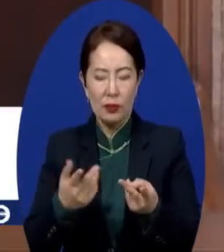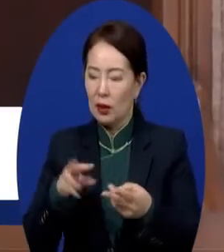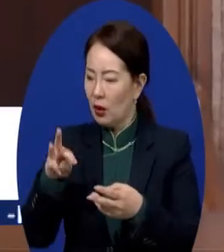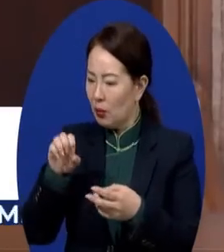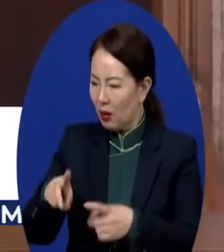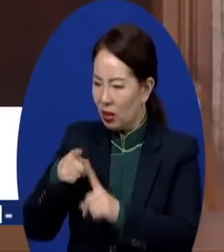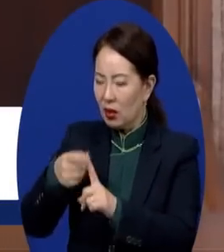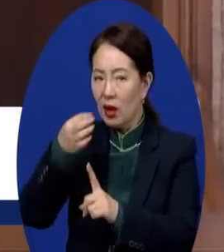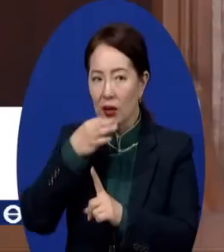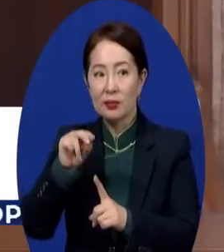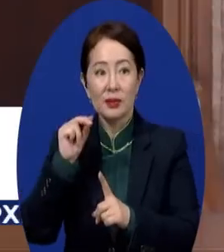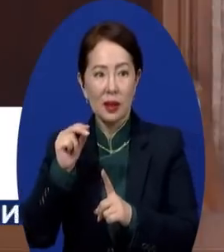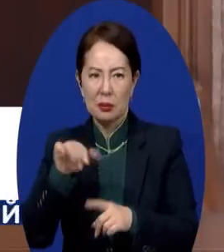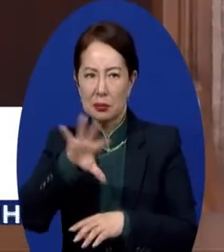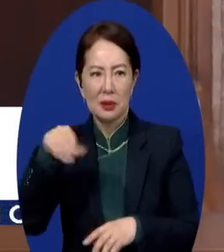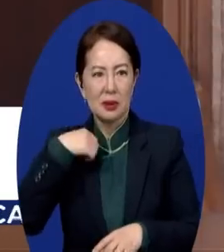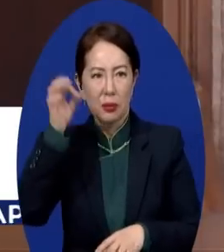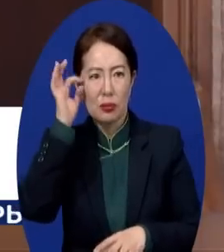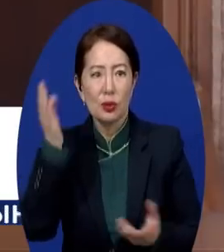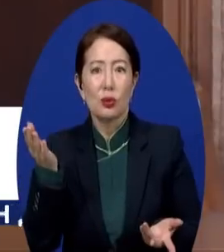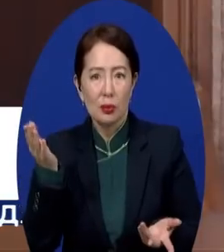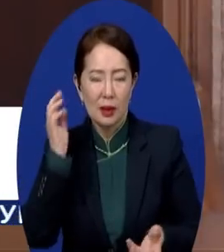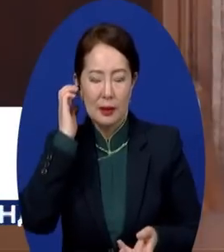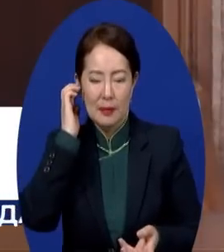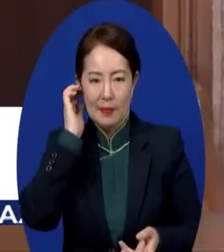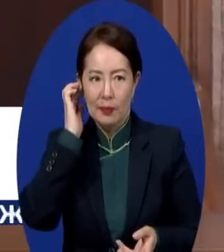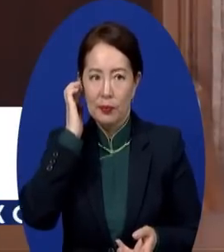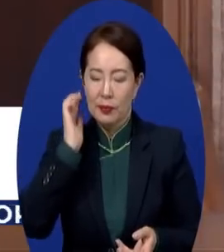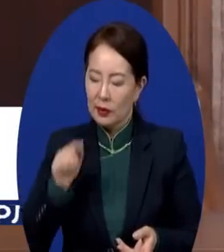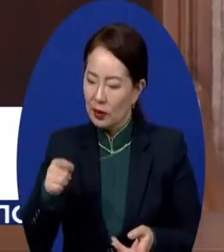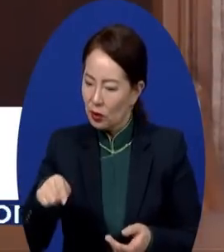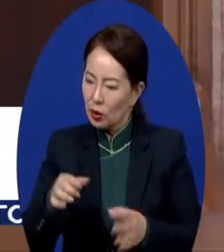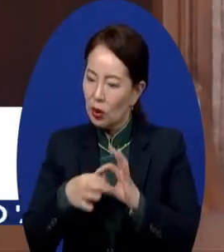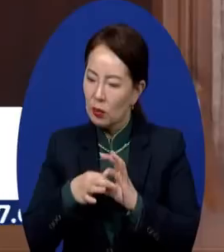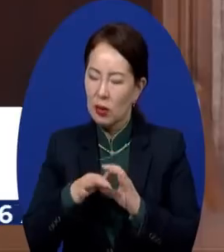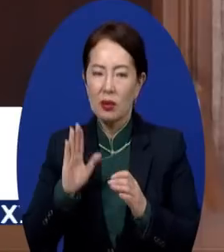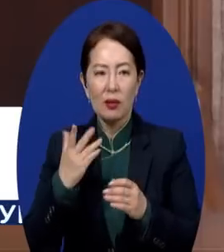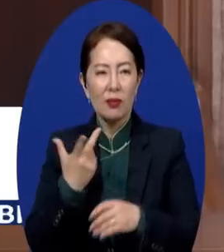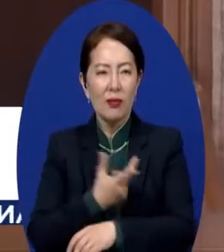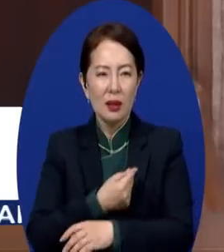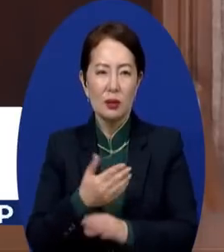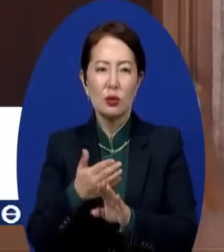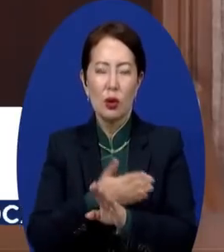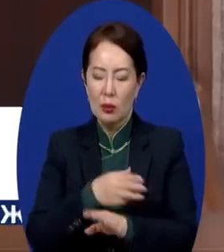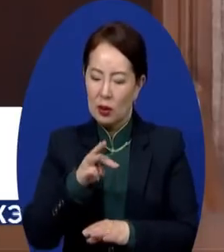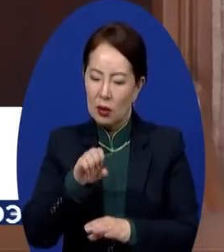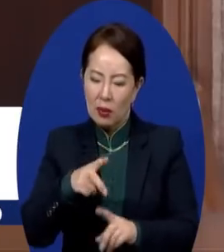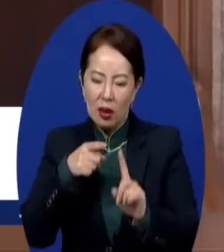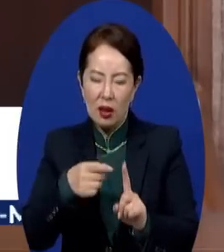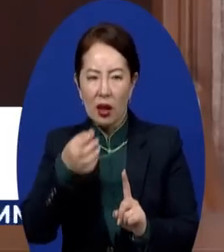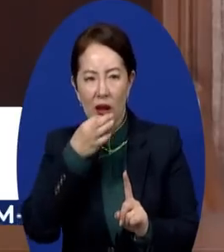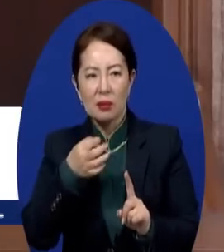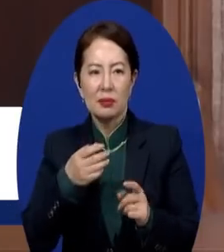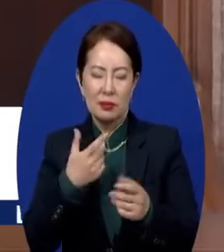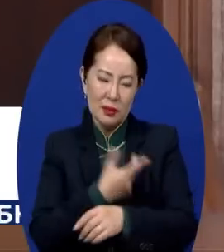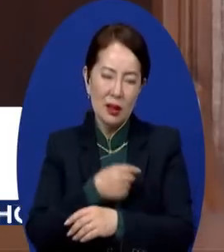бид нар ерөөсөө мэдэхгүй. Тэгэхээр энэ хүрээнд бол эхлээд энэ вакцинжуулахаас өмнө энэ малын эм тарианы чанар, вакцины чанар